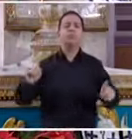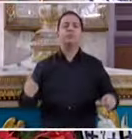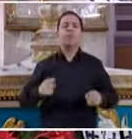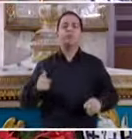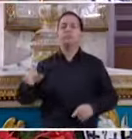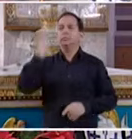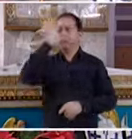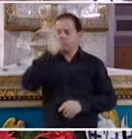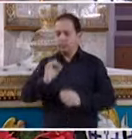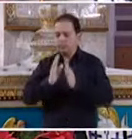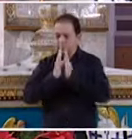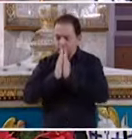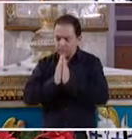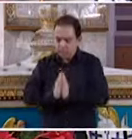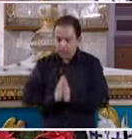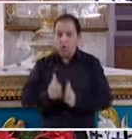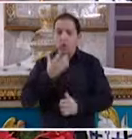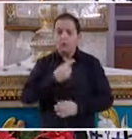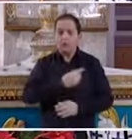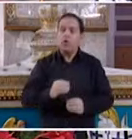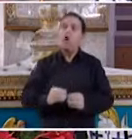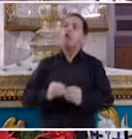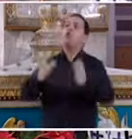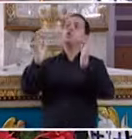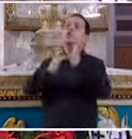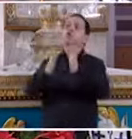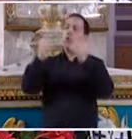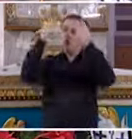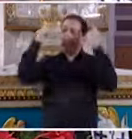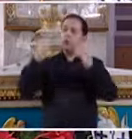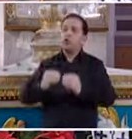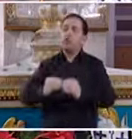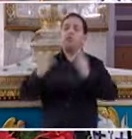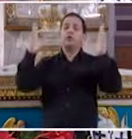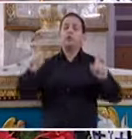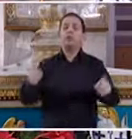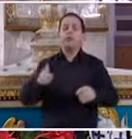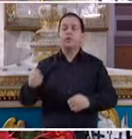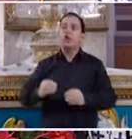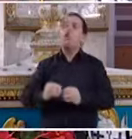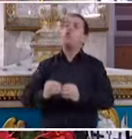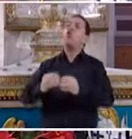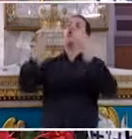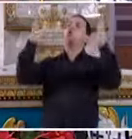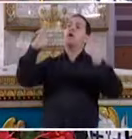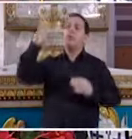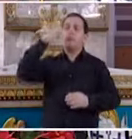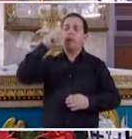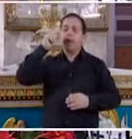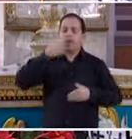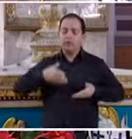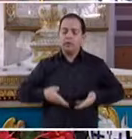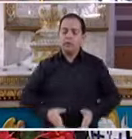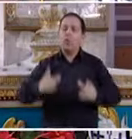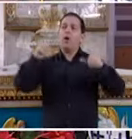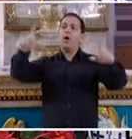αιώνων. Αμήν. Δόξα Σοι ο Θεός ημών, δόξα Σοι. Δόξα Πατρί και Υιό και Αγίο Πνεύματι, και νυν και